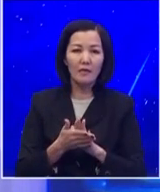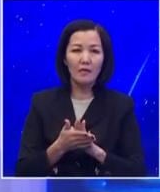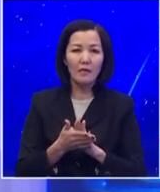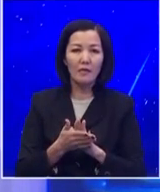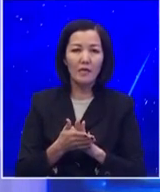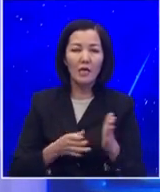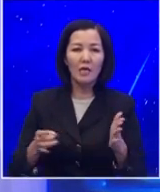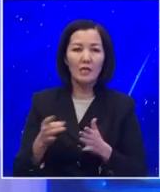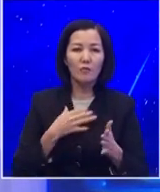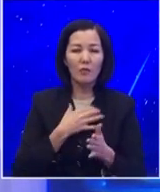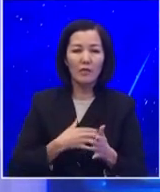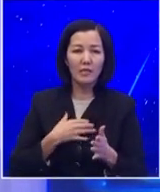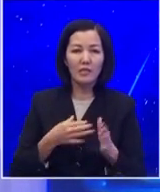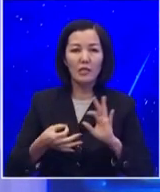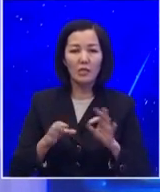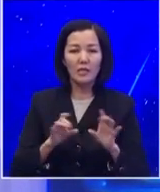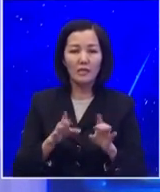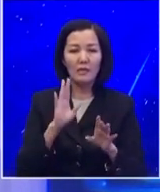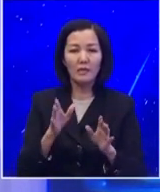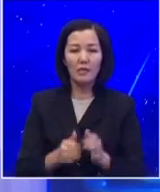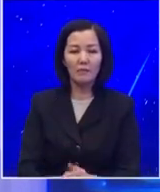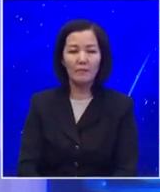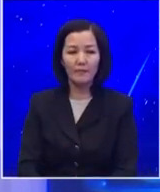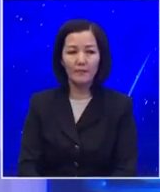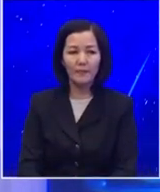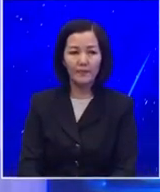и республиканского значения, расскажет Дамир Анитов.